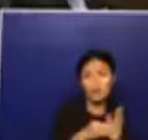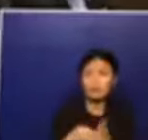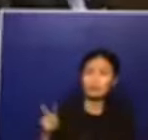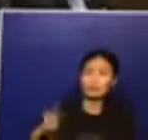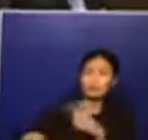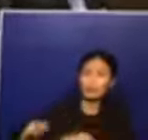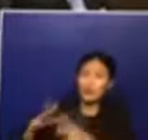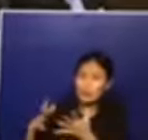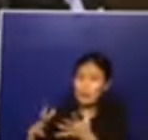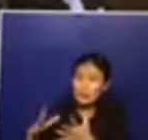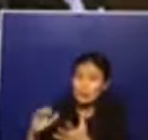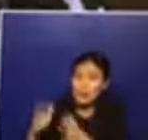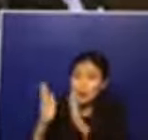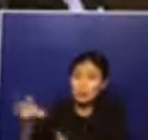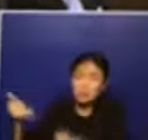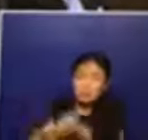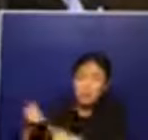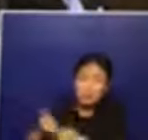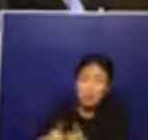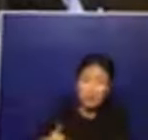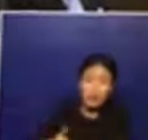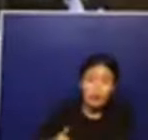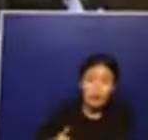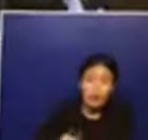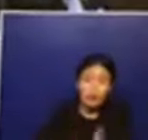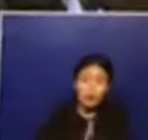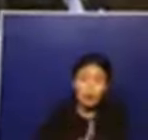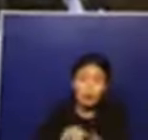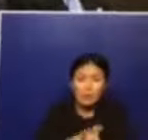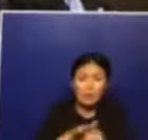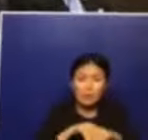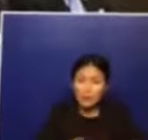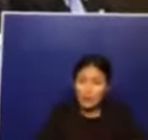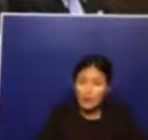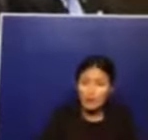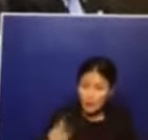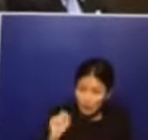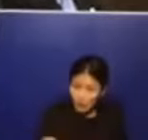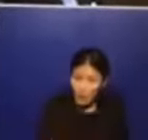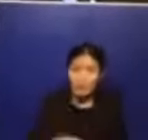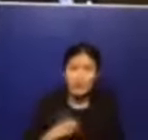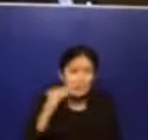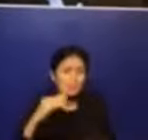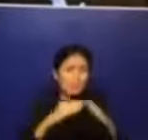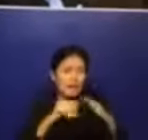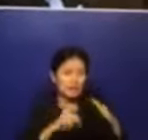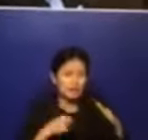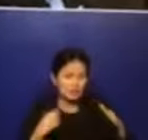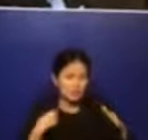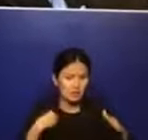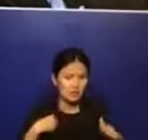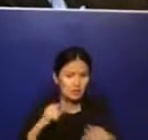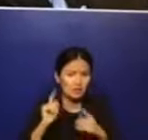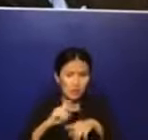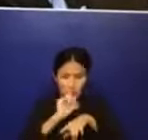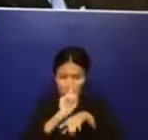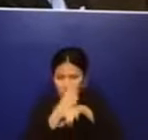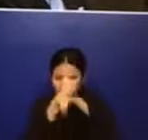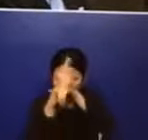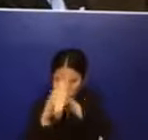ดิฉันยังแอบได้ยินมาด้วยนะคะท่านประธานว่าบ้านหลังนี้ยังมีลานจอดเฮลิคอปเตอร์แล้วก็มีชั้นจอดรถใต้ดินด้วย